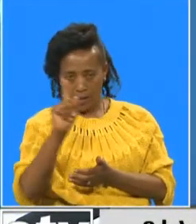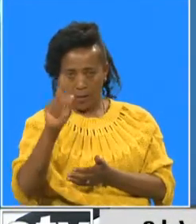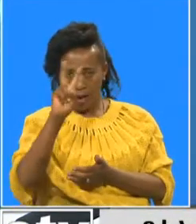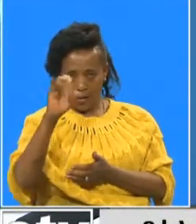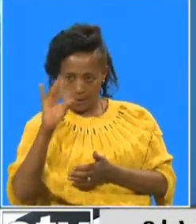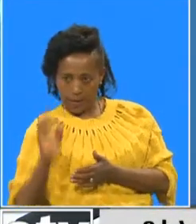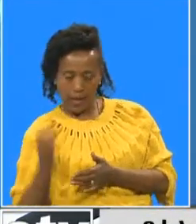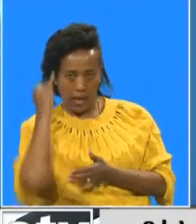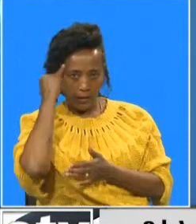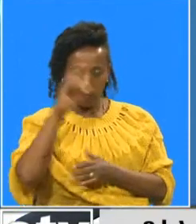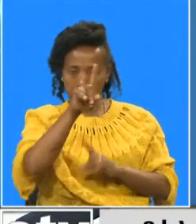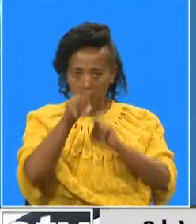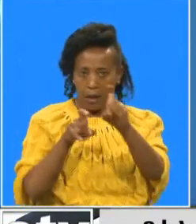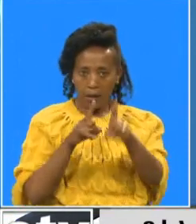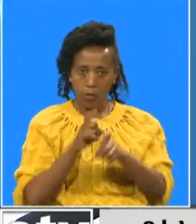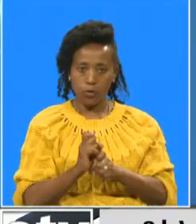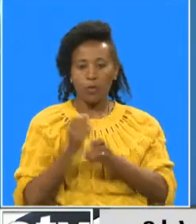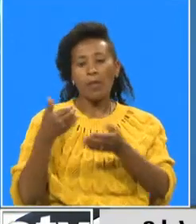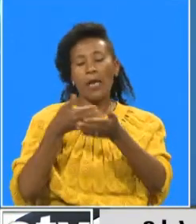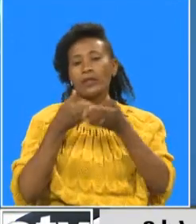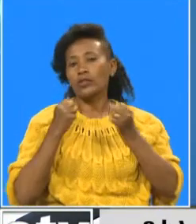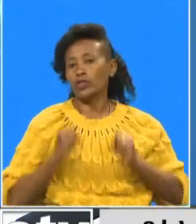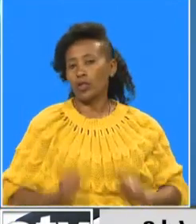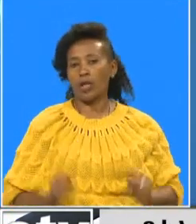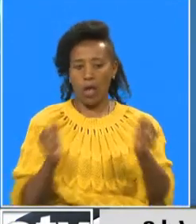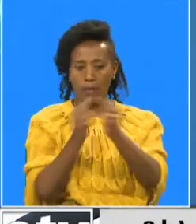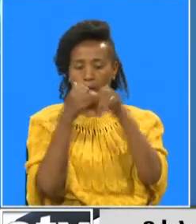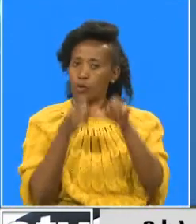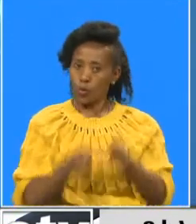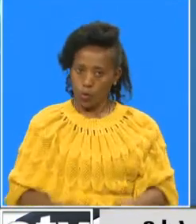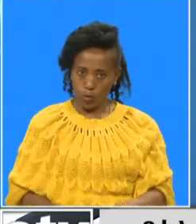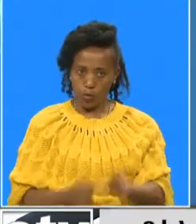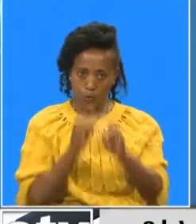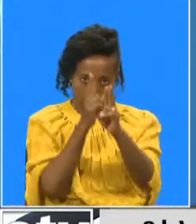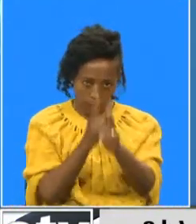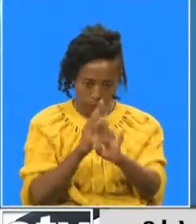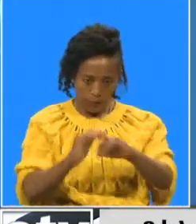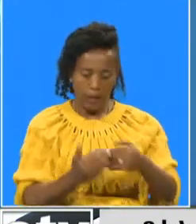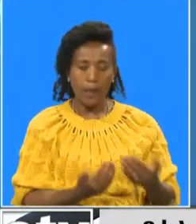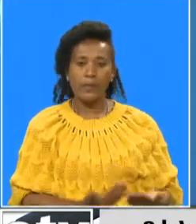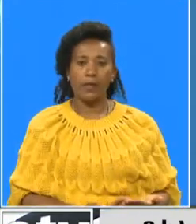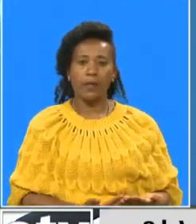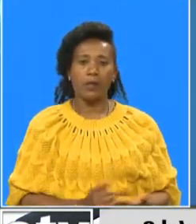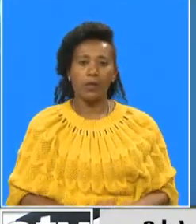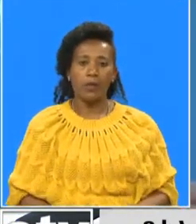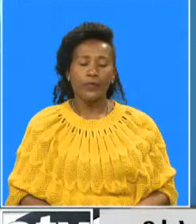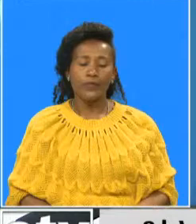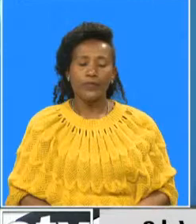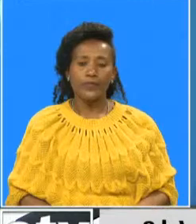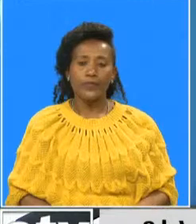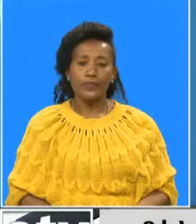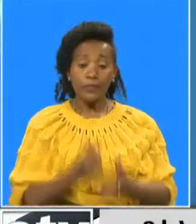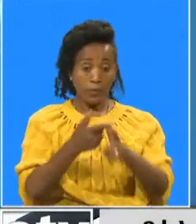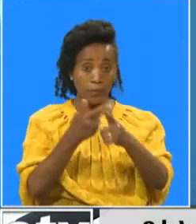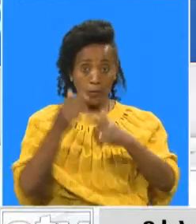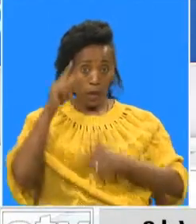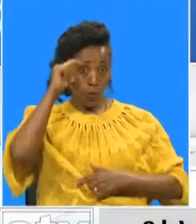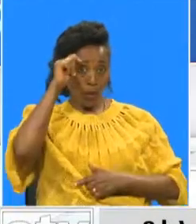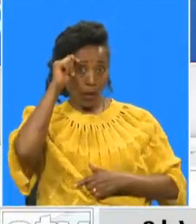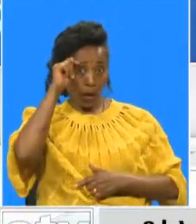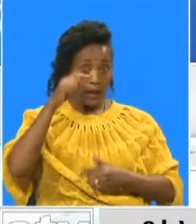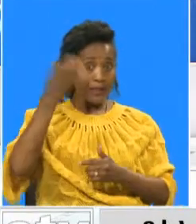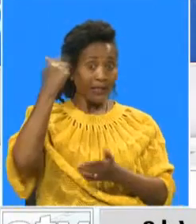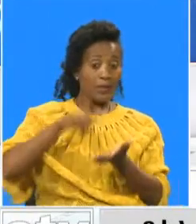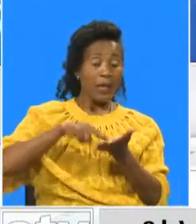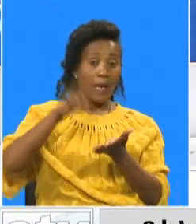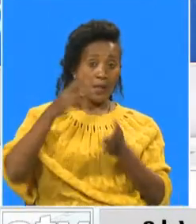512080 ሐሳቦችን ጥያቄዎችን ማድረስ ትችላላችሁ። አብራችሁ እንድትቆዩም በአክብሮት እንጋብዛለን። እንግዲህ አቶ ተካ ቀደም ሲል